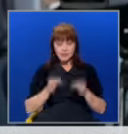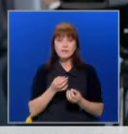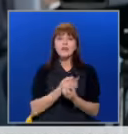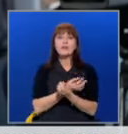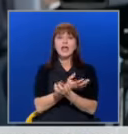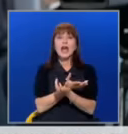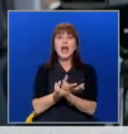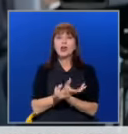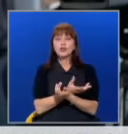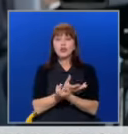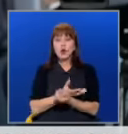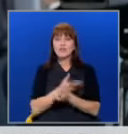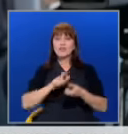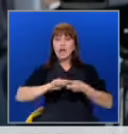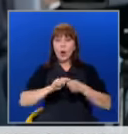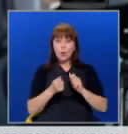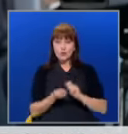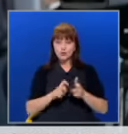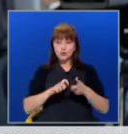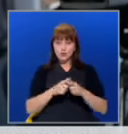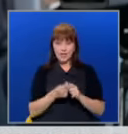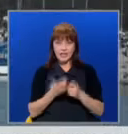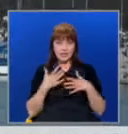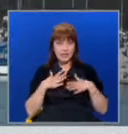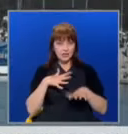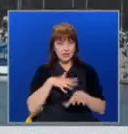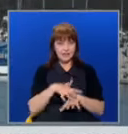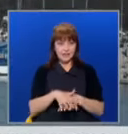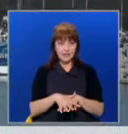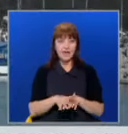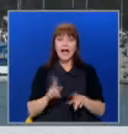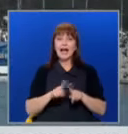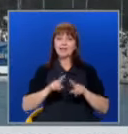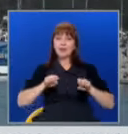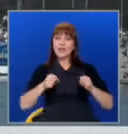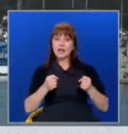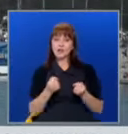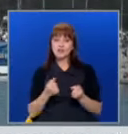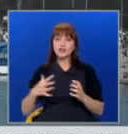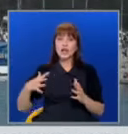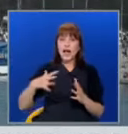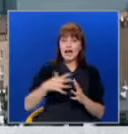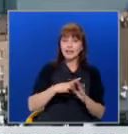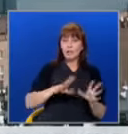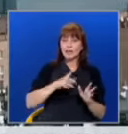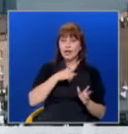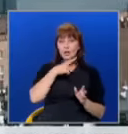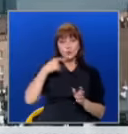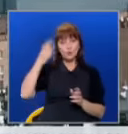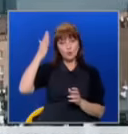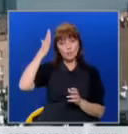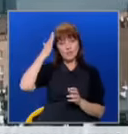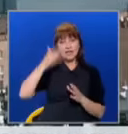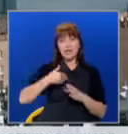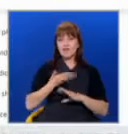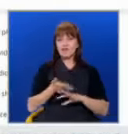унищожени, неутрализирани с помощта на съответстващите системи. Като терористичен акт определиха атаката от Руското министерство на